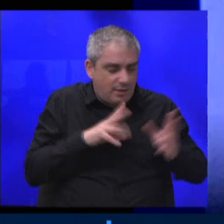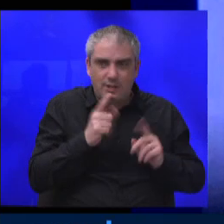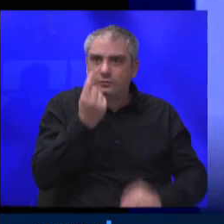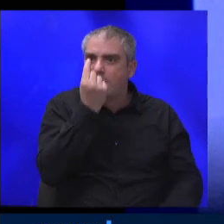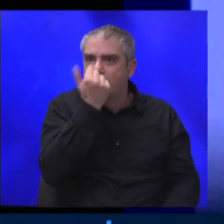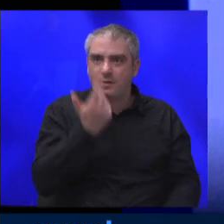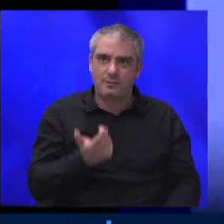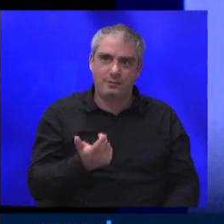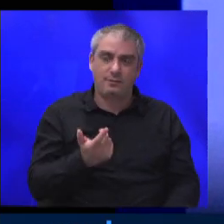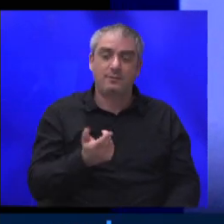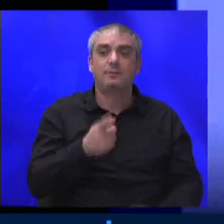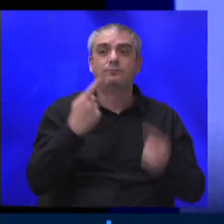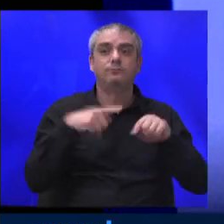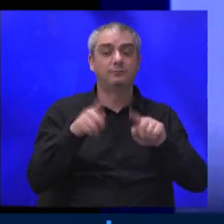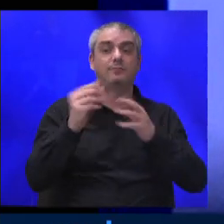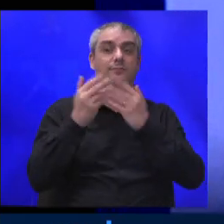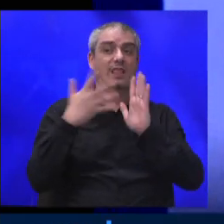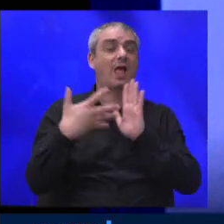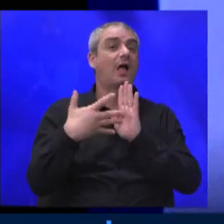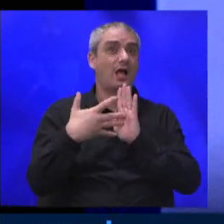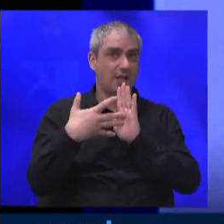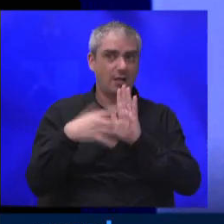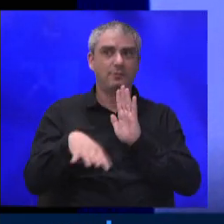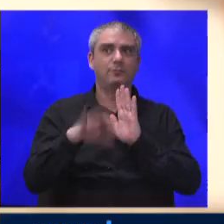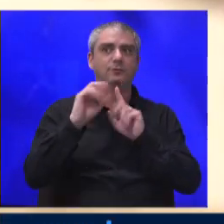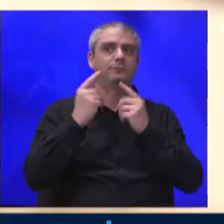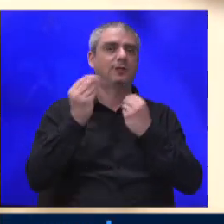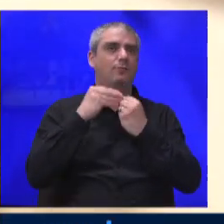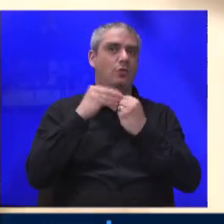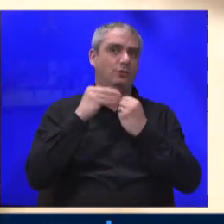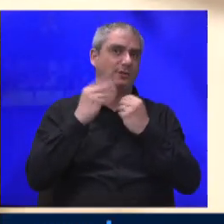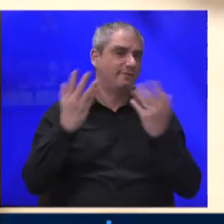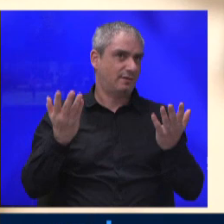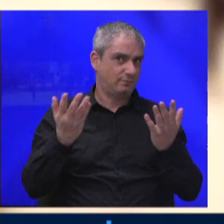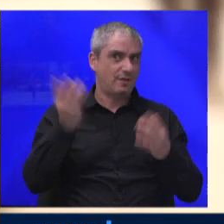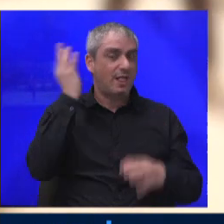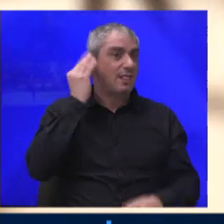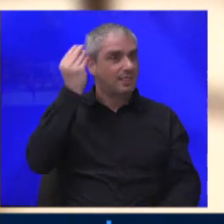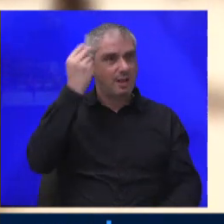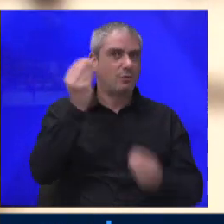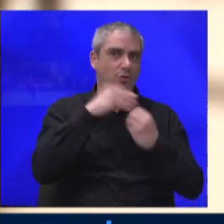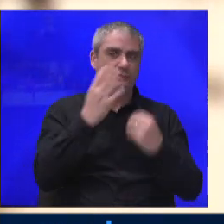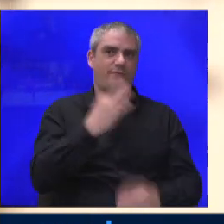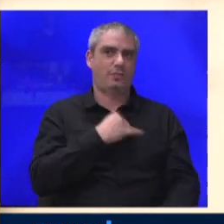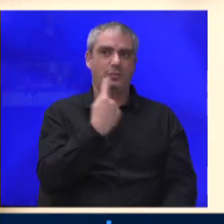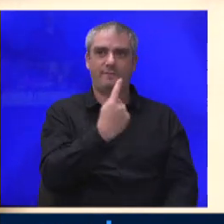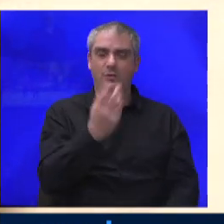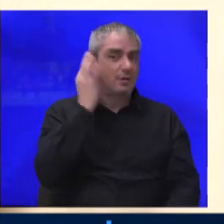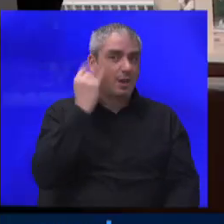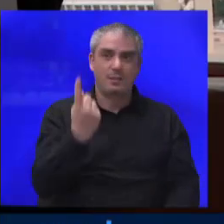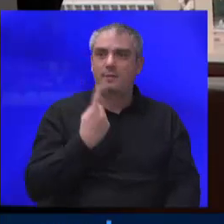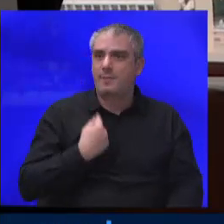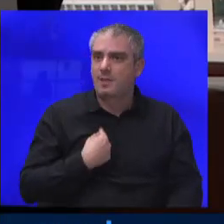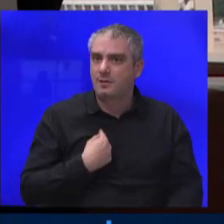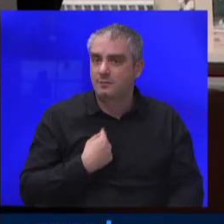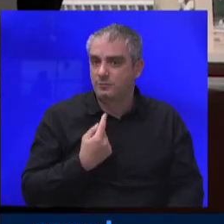ילך. בד בבד עם פתיחת החקירה מתגלים מקרים נוספים ותלמידות נוספות שנפגעו. הילדה פונה אלה